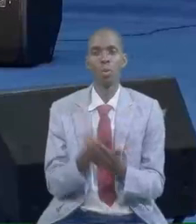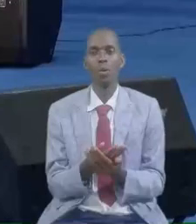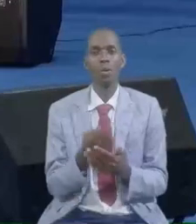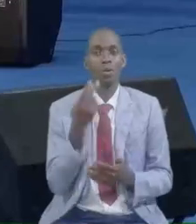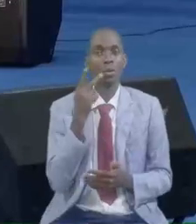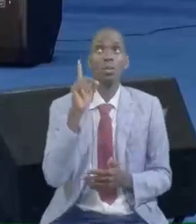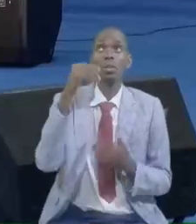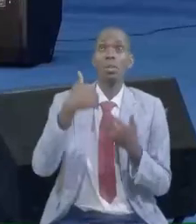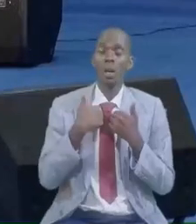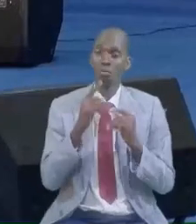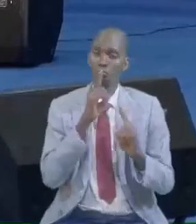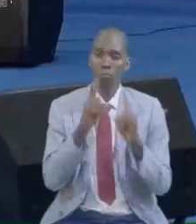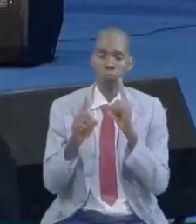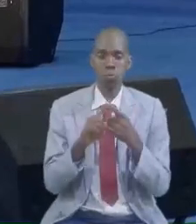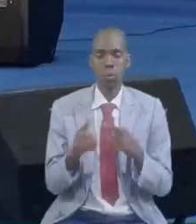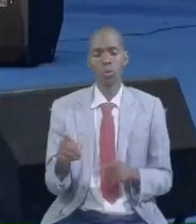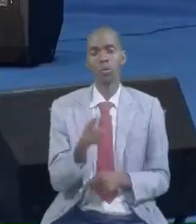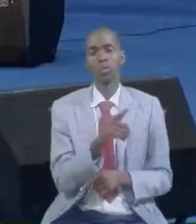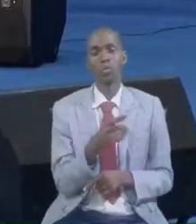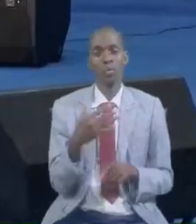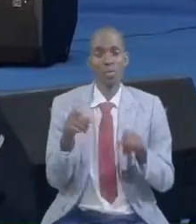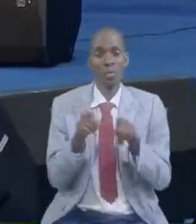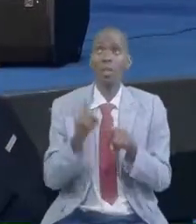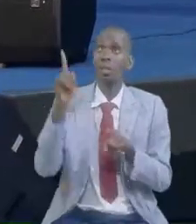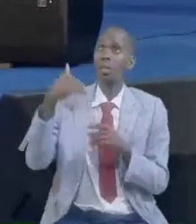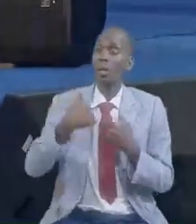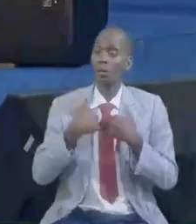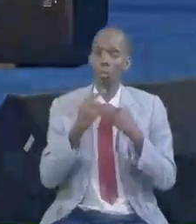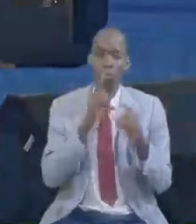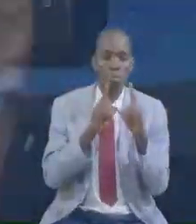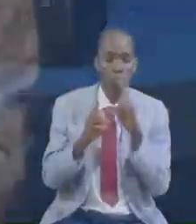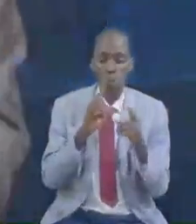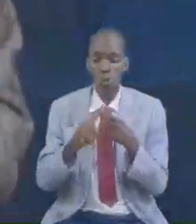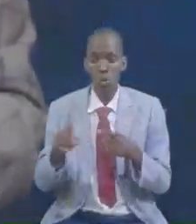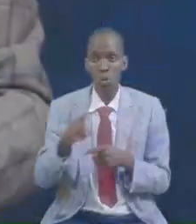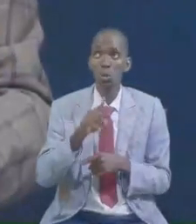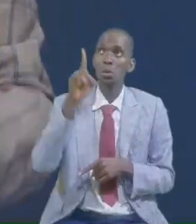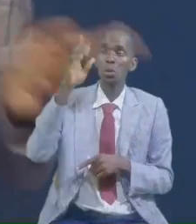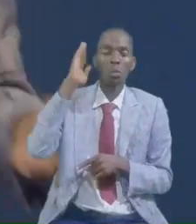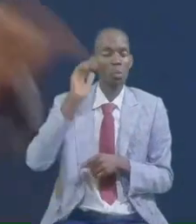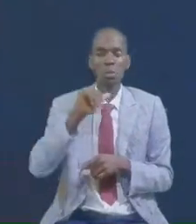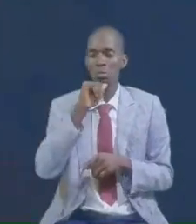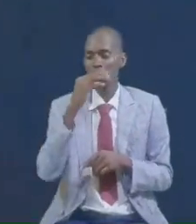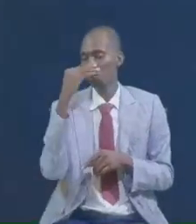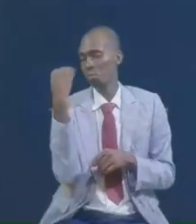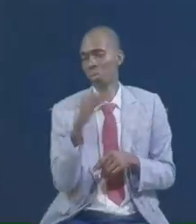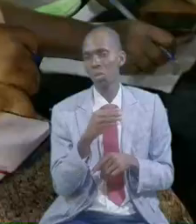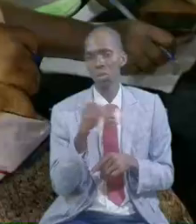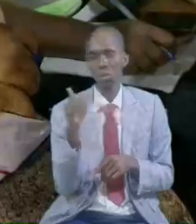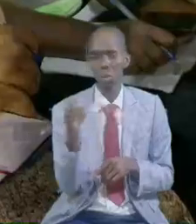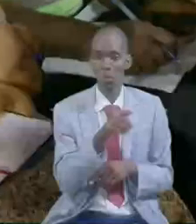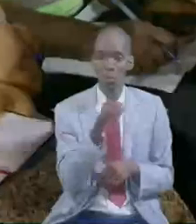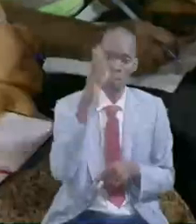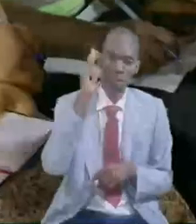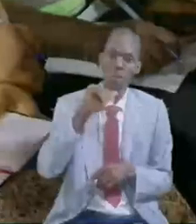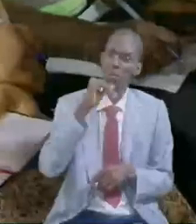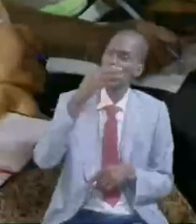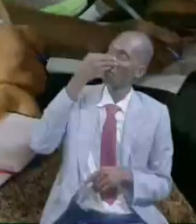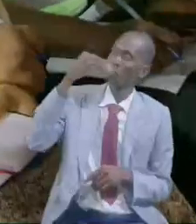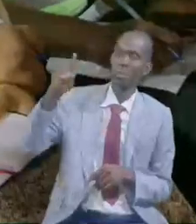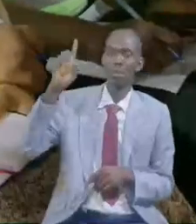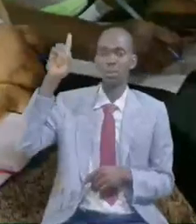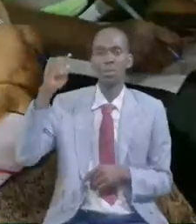Il dit qu'il t'a parlé. Et comme il t'a parlé, il ne t'abandonnera pas. Et toi aussi, tu n'abandonneras pas